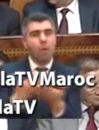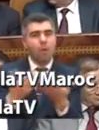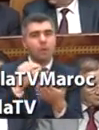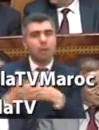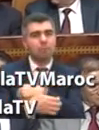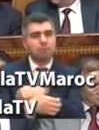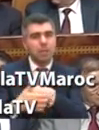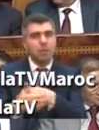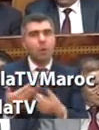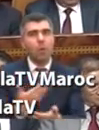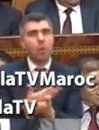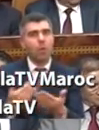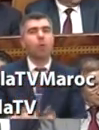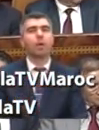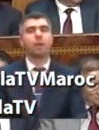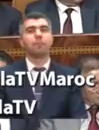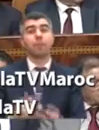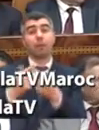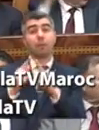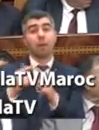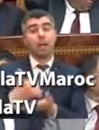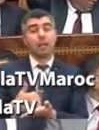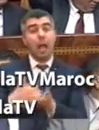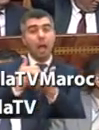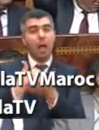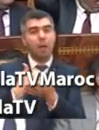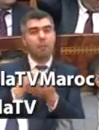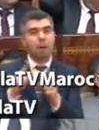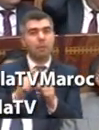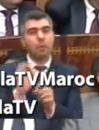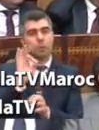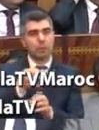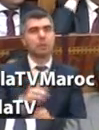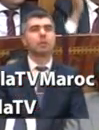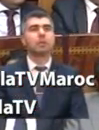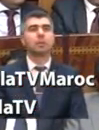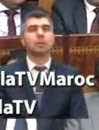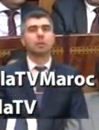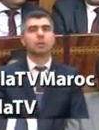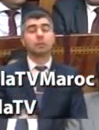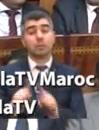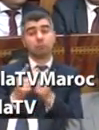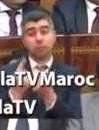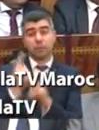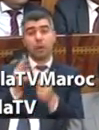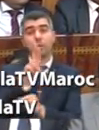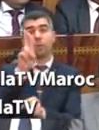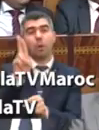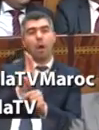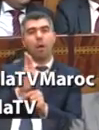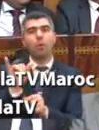وكبارهم وجعل القطاع الفلاحي دعامة أساسية لتسريع وتيرة النمو الاقتصادي. ولكن هناك سؤال كبير،